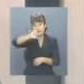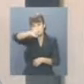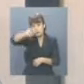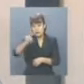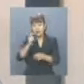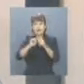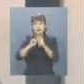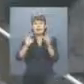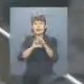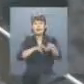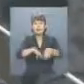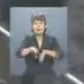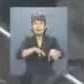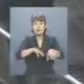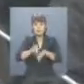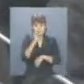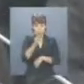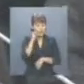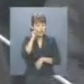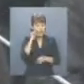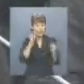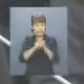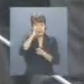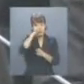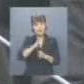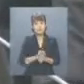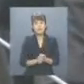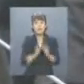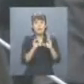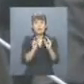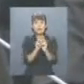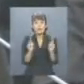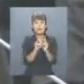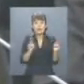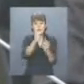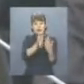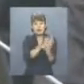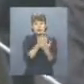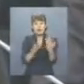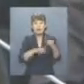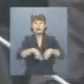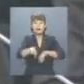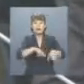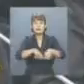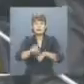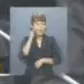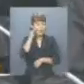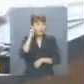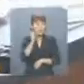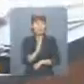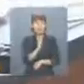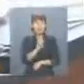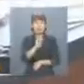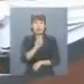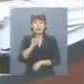การน้ำในประเทศไทยค่ะในการประชุมคณะกรรมการยุทธศาสตร์เพื่อการวางระบบการบริหารจัดการน้ำหรือว่ากยน.ซึ่งมี